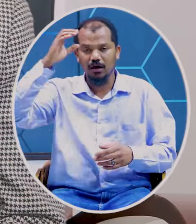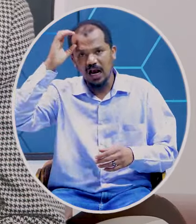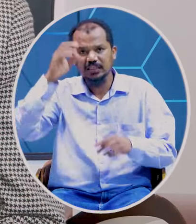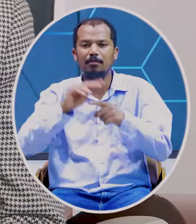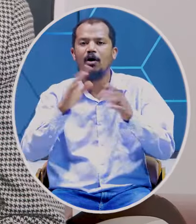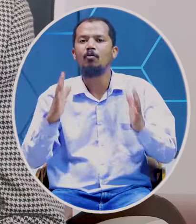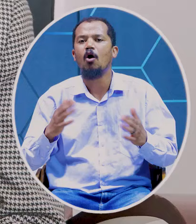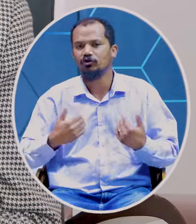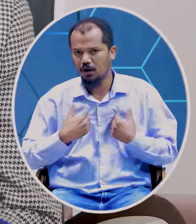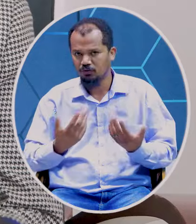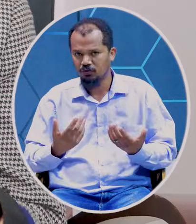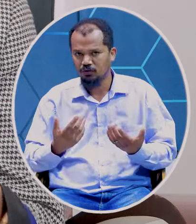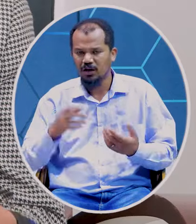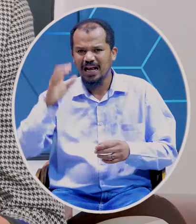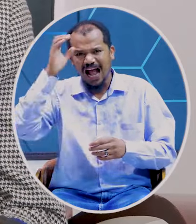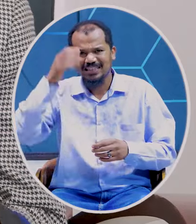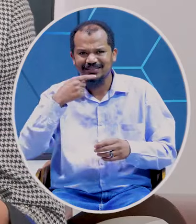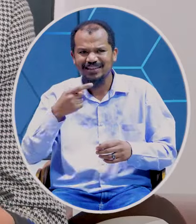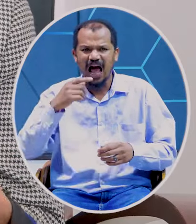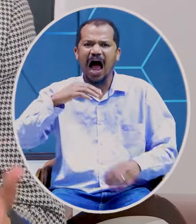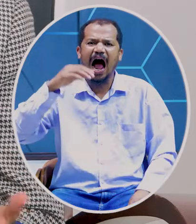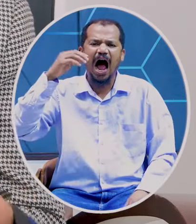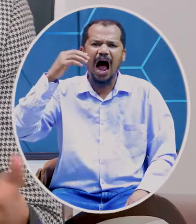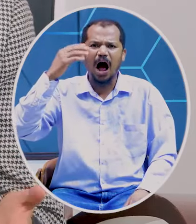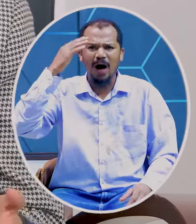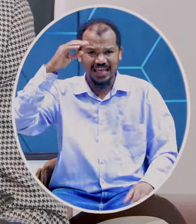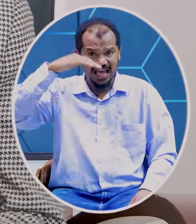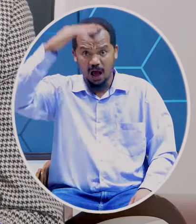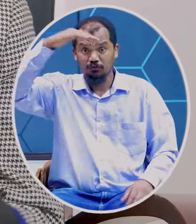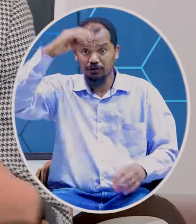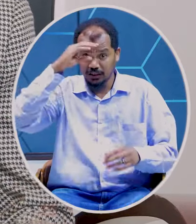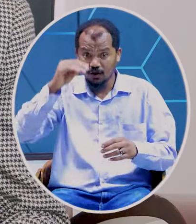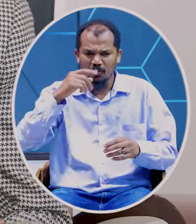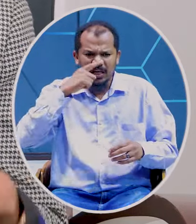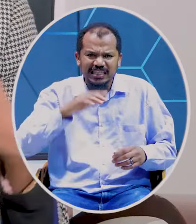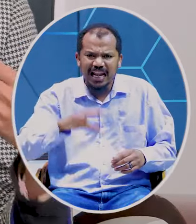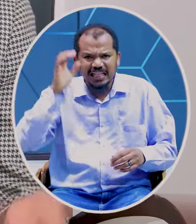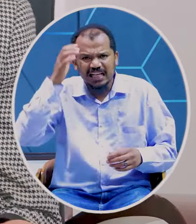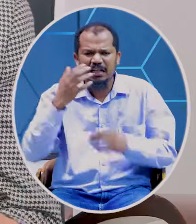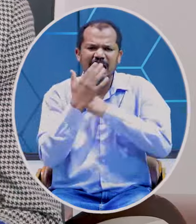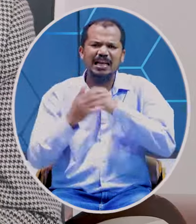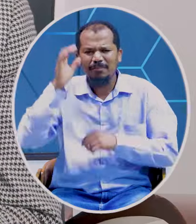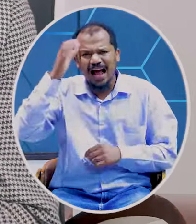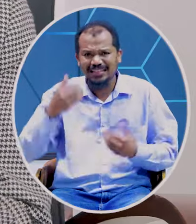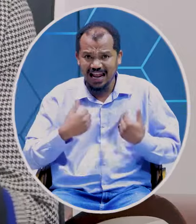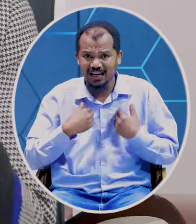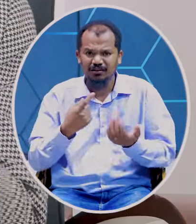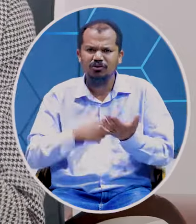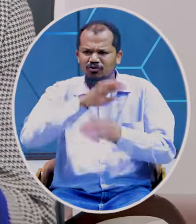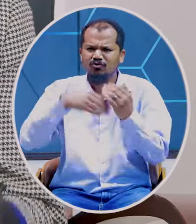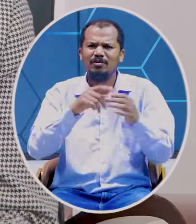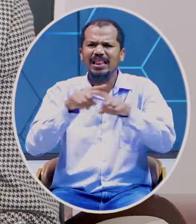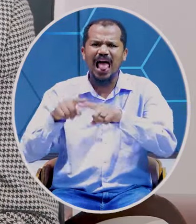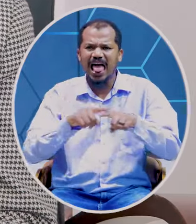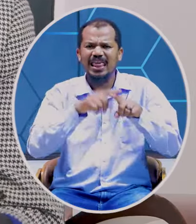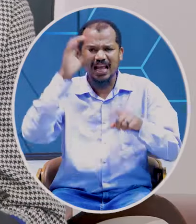ህክምና ባለሙያዎች አሉ። ያው ካንሰር ስንል የአዋቂ ካንሰር ሶሊድ ቲዩመር የምንላቸው አሉ፣ የህፃናት ካንሰር አለ፣ የደም ካንሰር አለ። እነዚህ